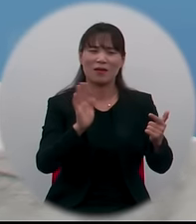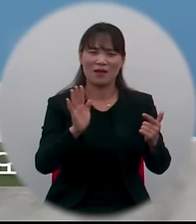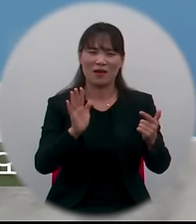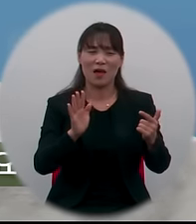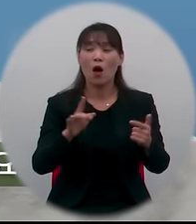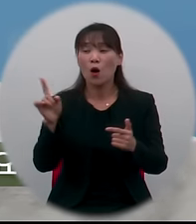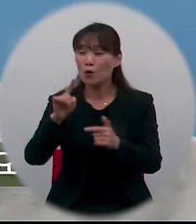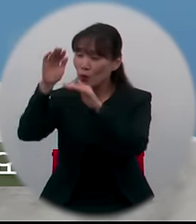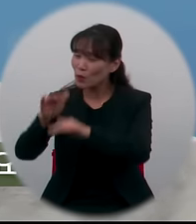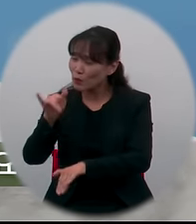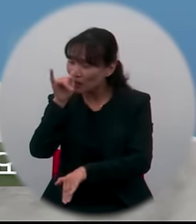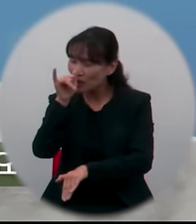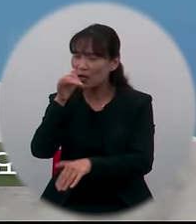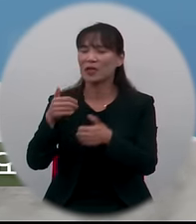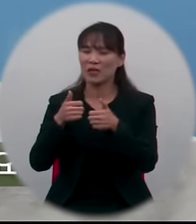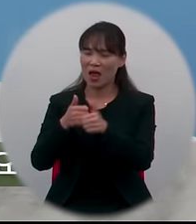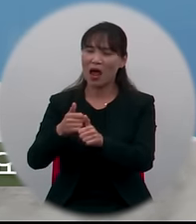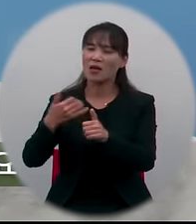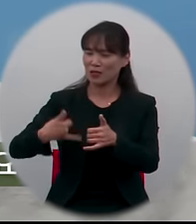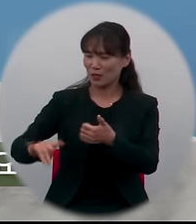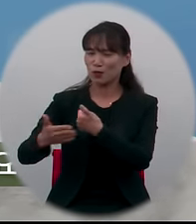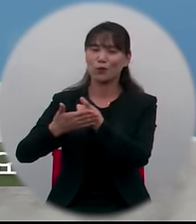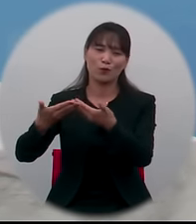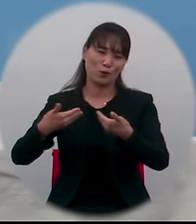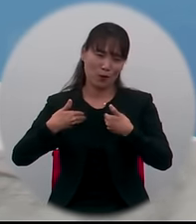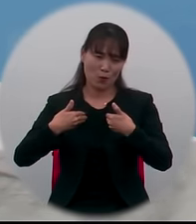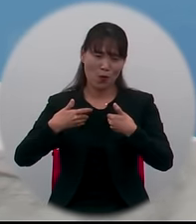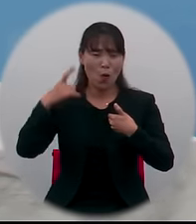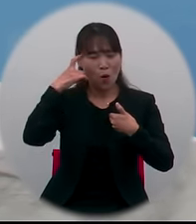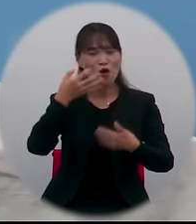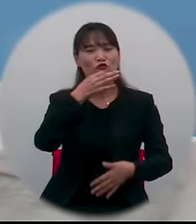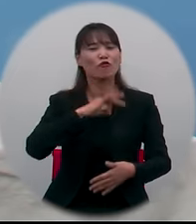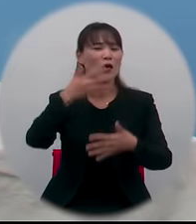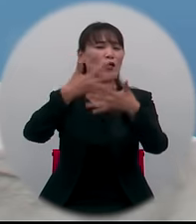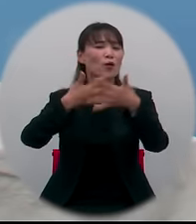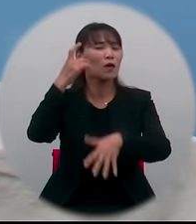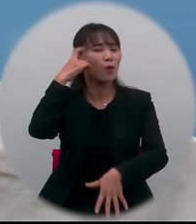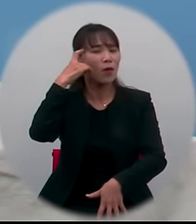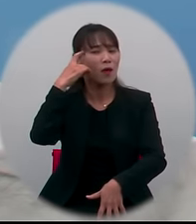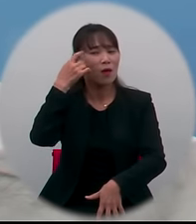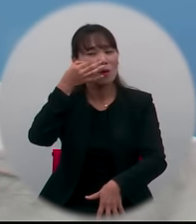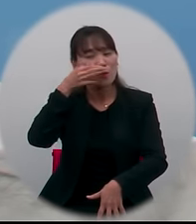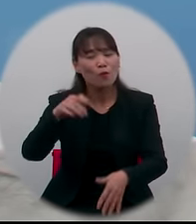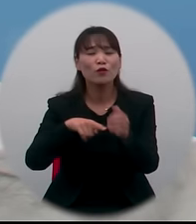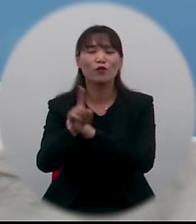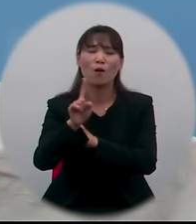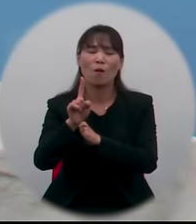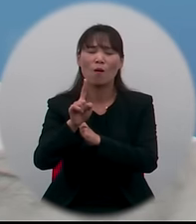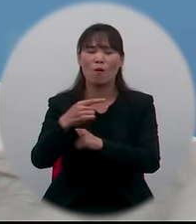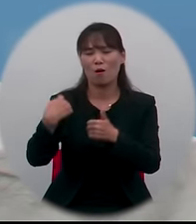아니에요 어떠한 걸 보느냐에 따라서 아이들에게 굉장히 큰 도움이 될 수가 있어요 아이들이 그러 유익한 영상을 왜 못 볼까요 안 알려